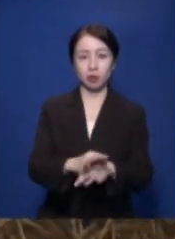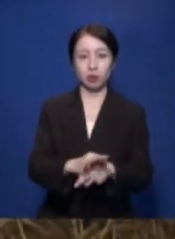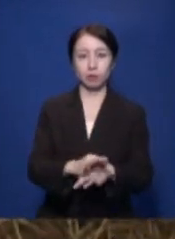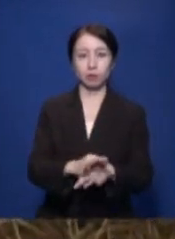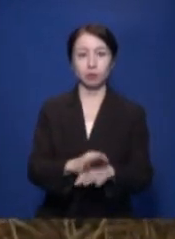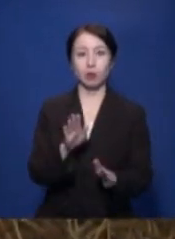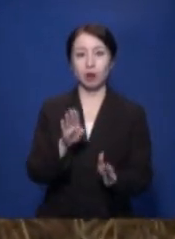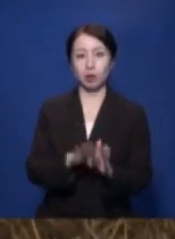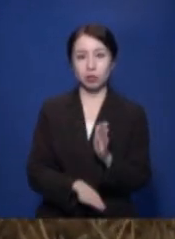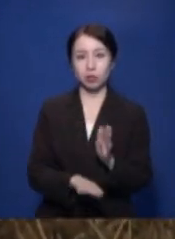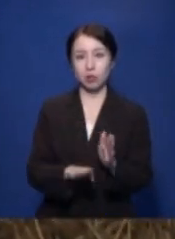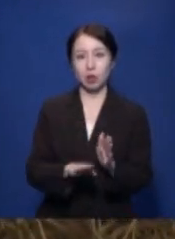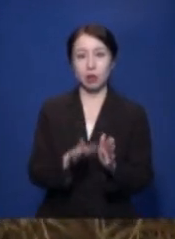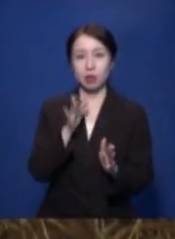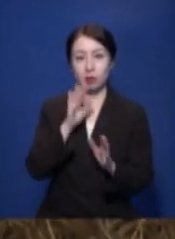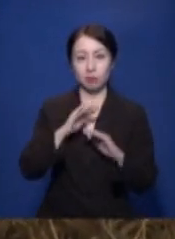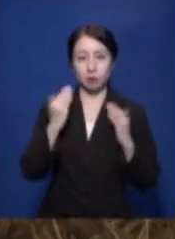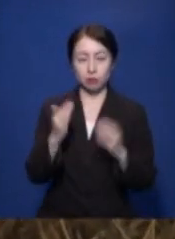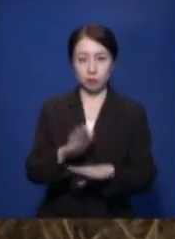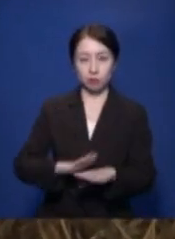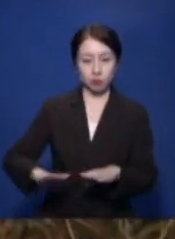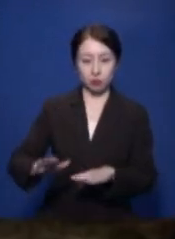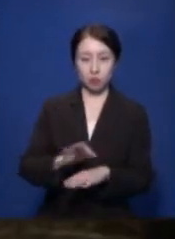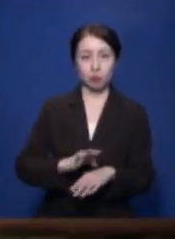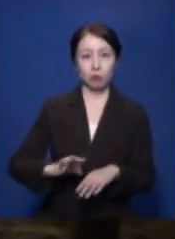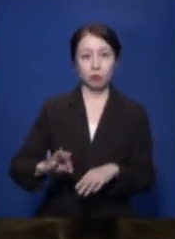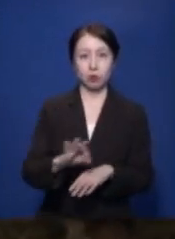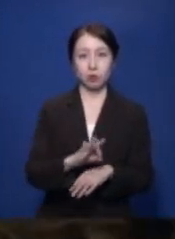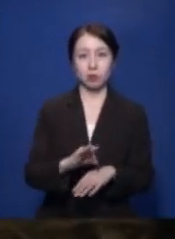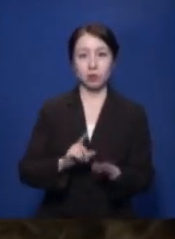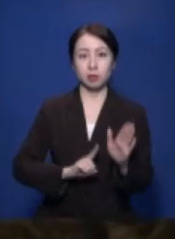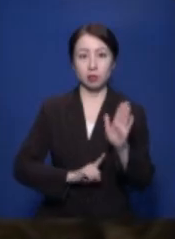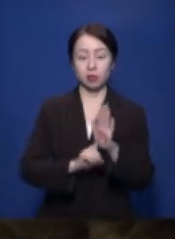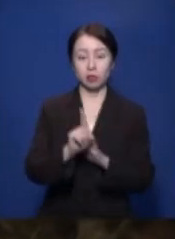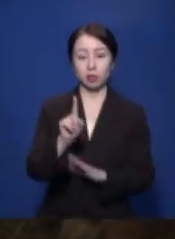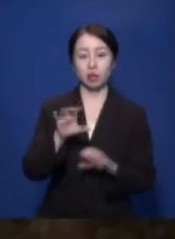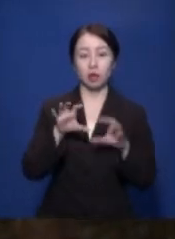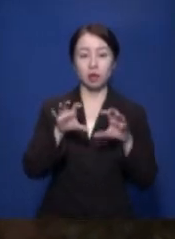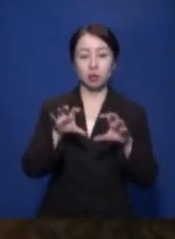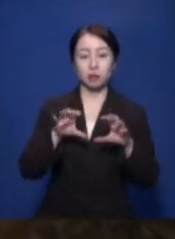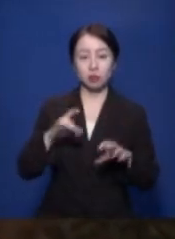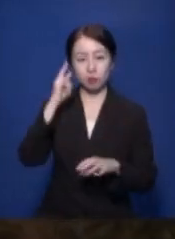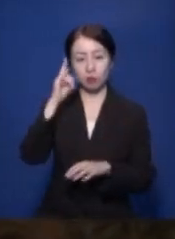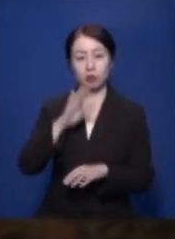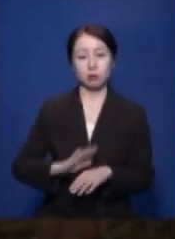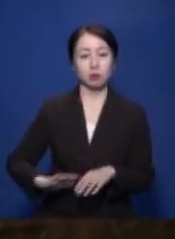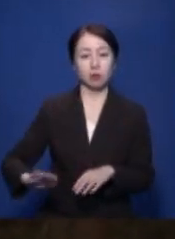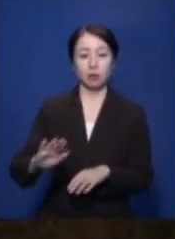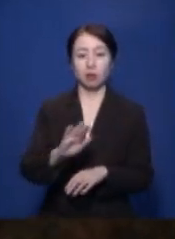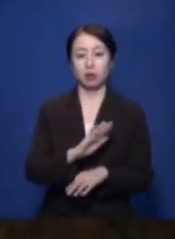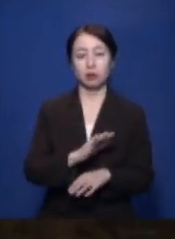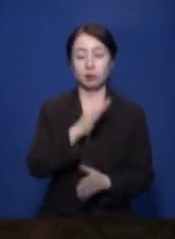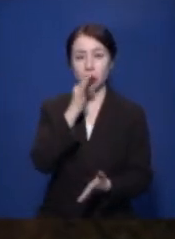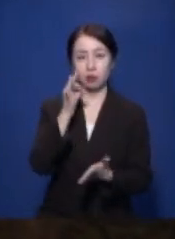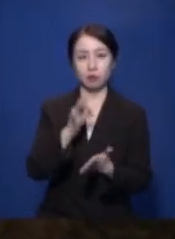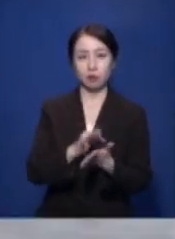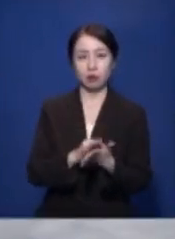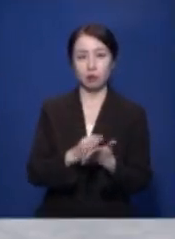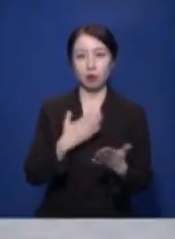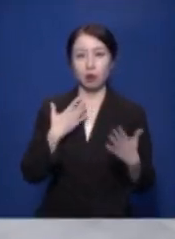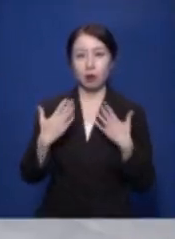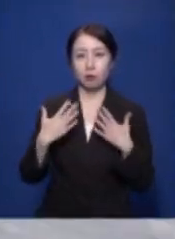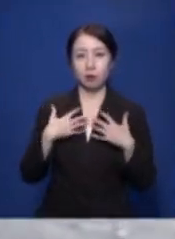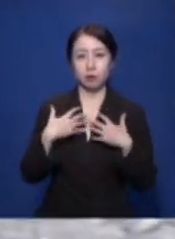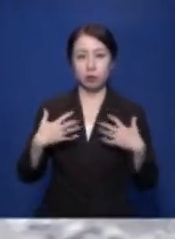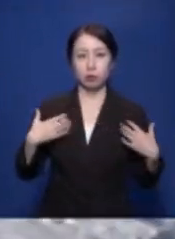негативной эпизоотической обстановке на территории области сведением в действия закона Республики Казахстан об ответственном обращения